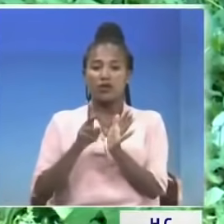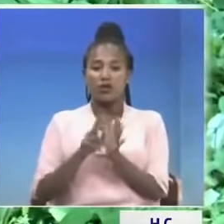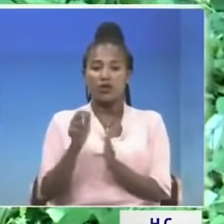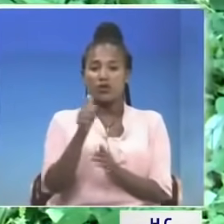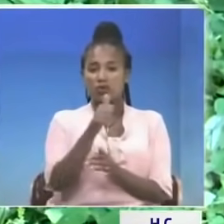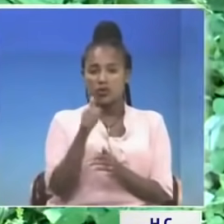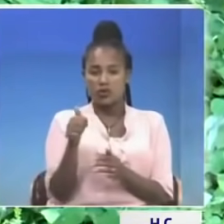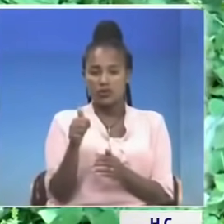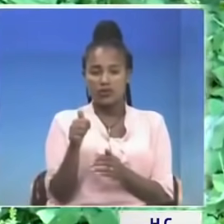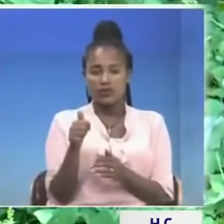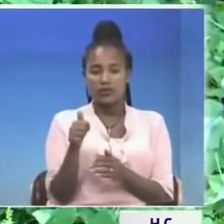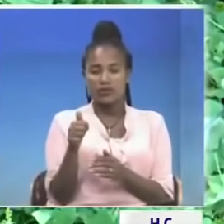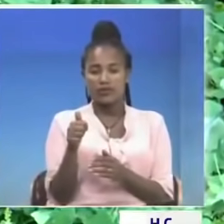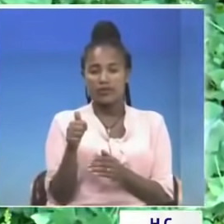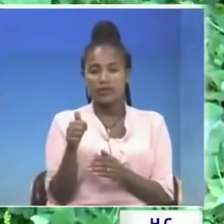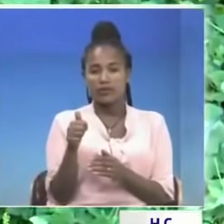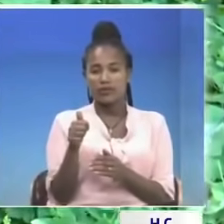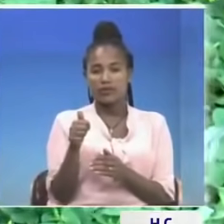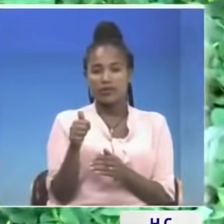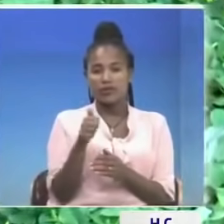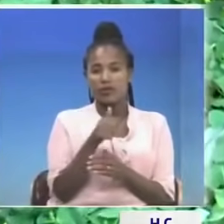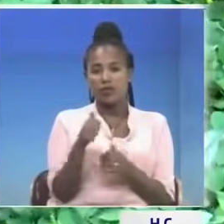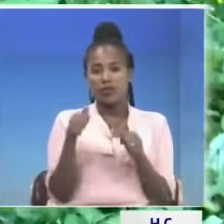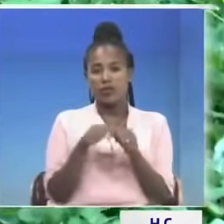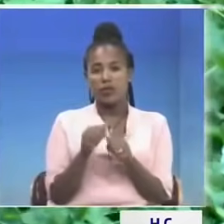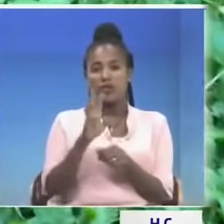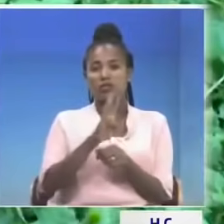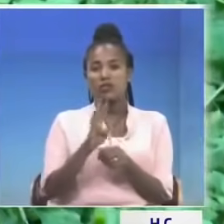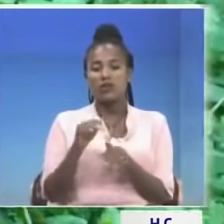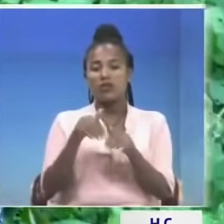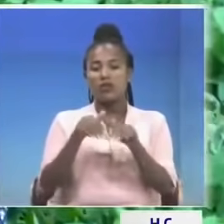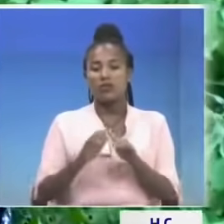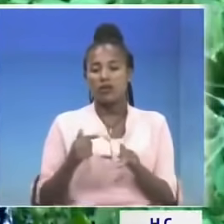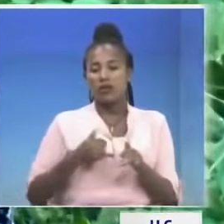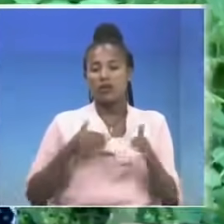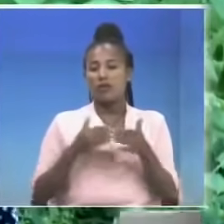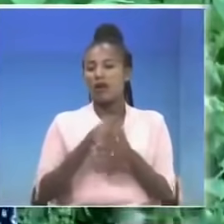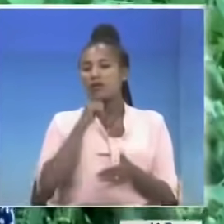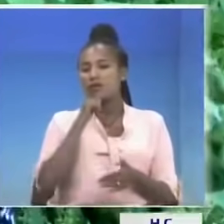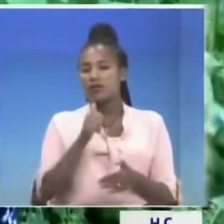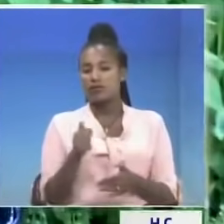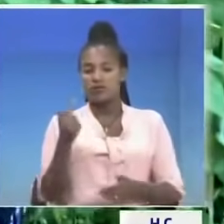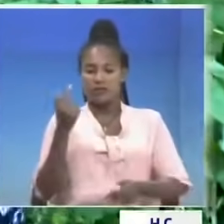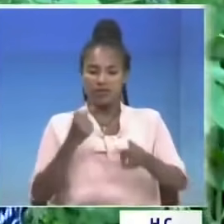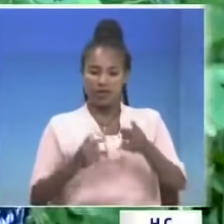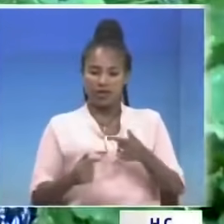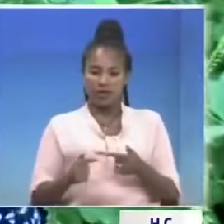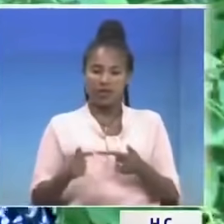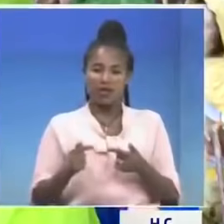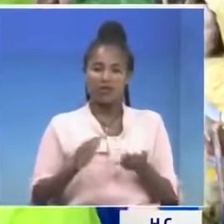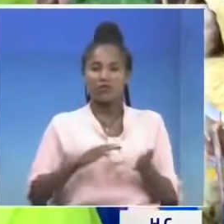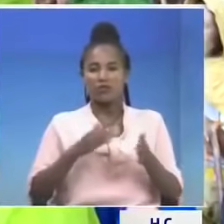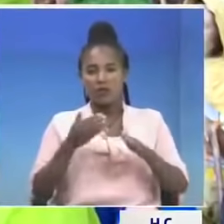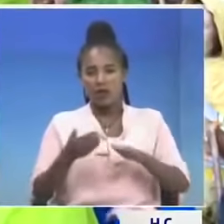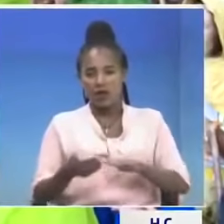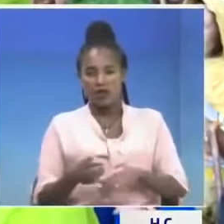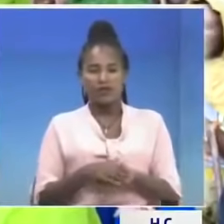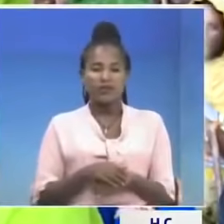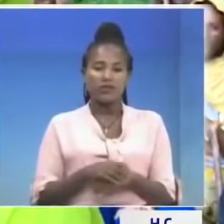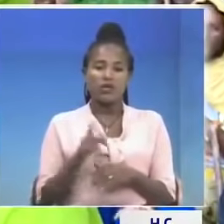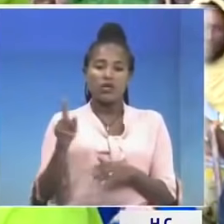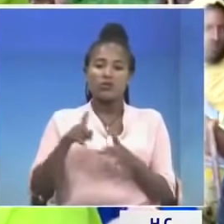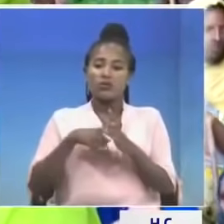እሁድን ነው። እሁድ ውሎ ሰኞ ነው ቀብሩ። እኔም አልደረስኩበትም። ብመጣ ተሰትሯል። እሱ ትሸሽ